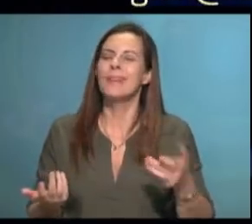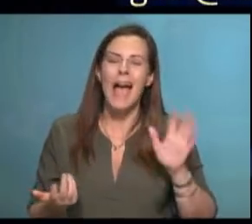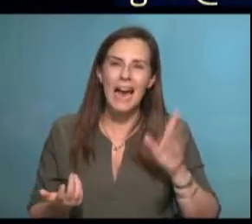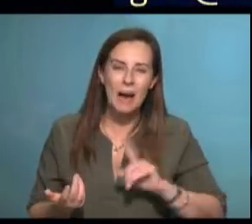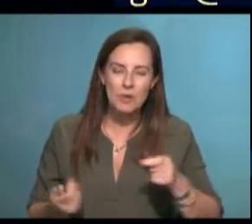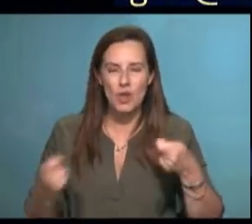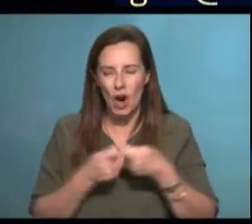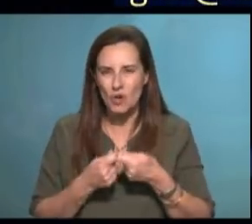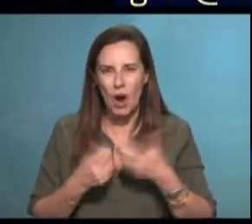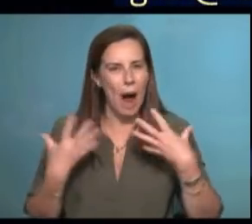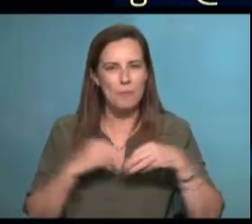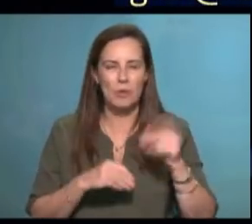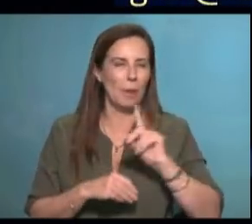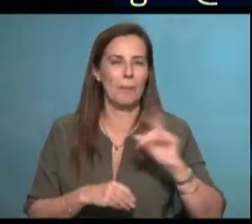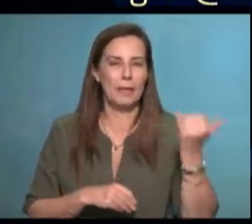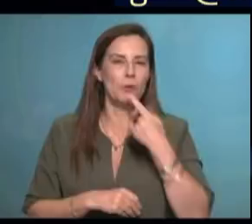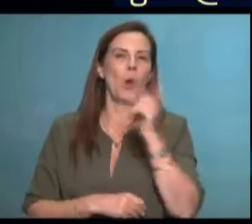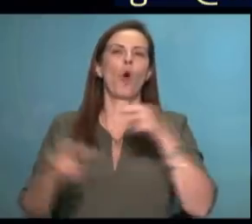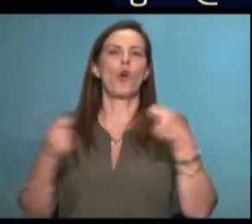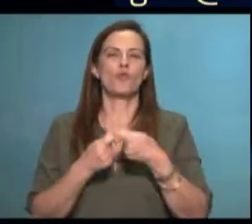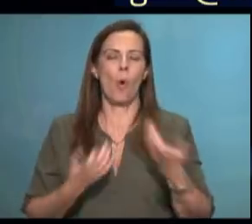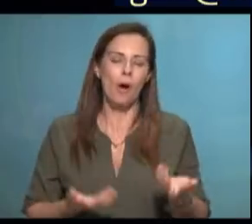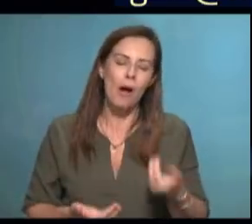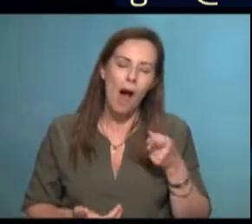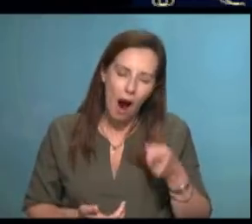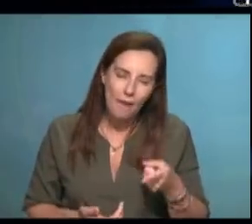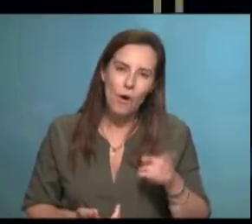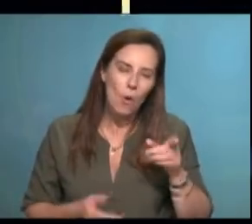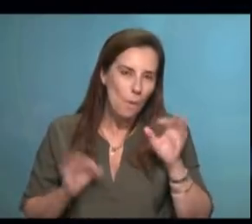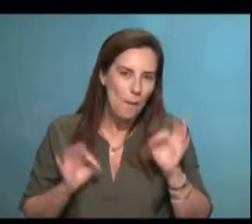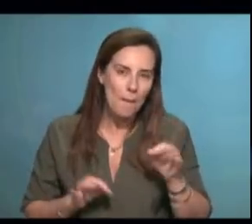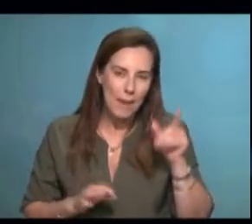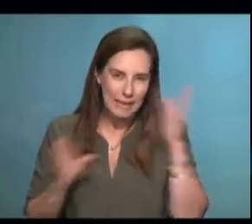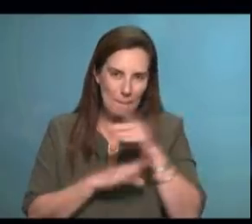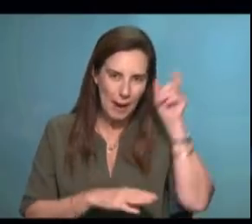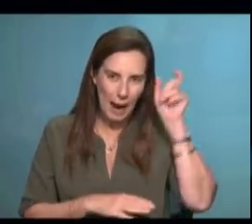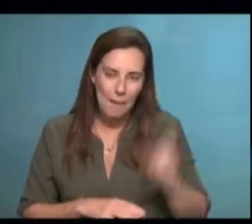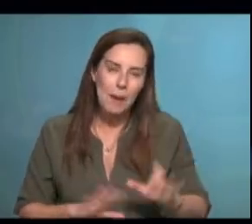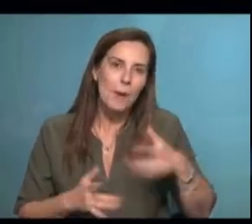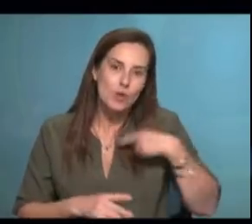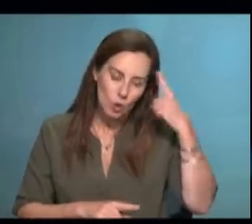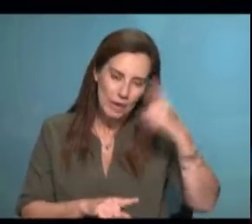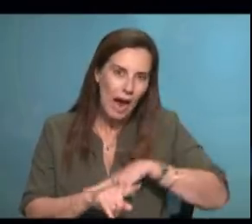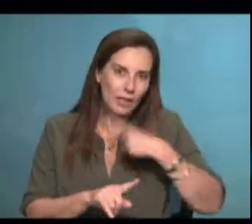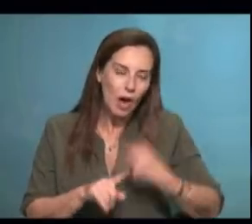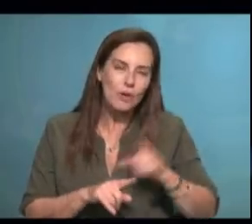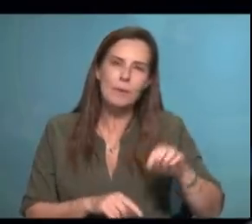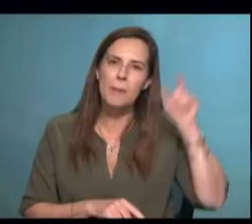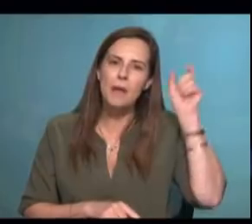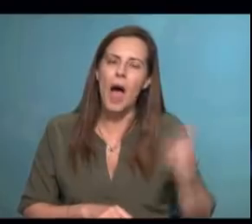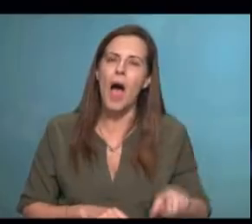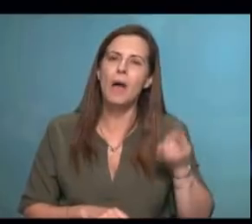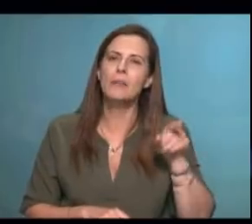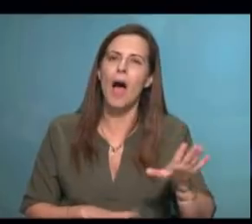שמשוייכים, המשפחה תמיד טוענת שלא משוייכים. אבל הוא כנראה באמת אותו, לפחות על פי המידע שיש לנו עד עכשיו, מדובר בפרופיל הקלאסי